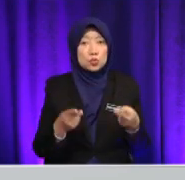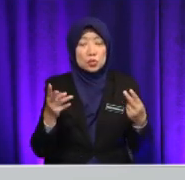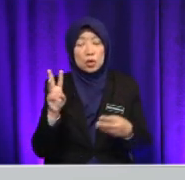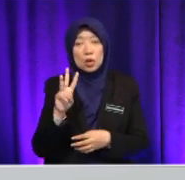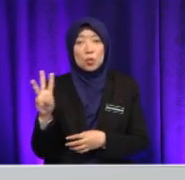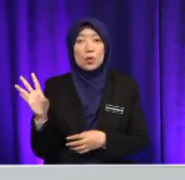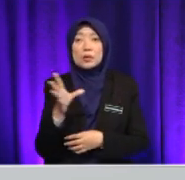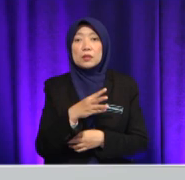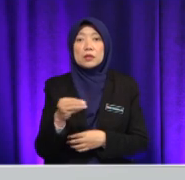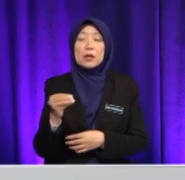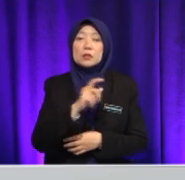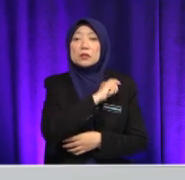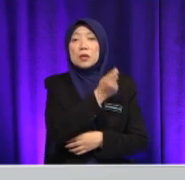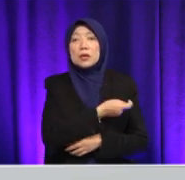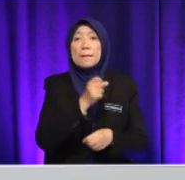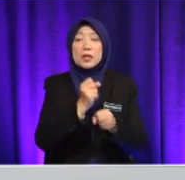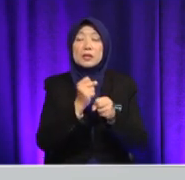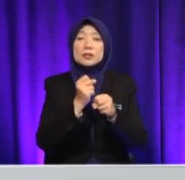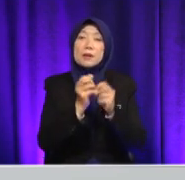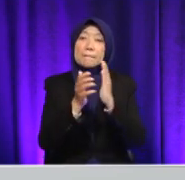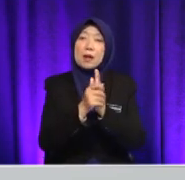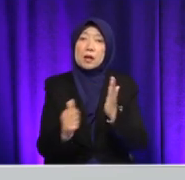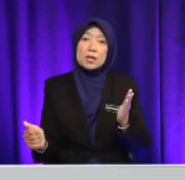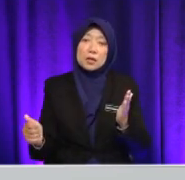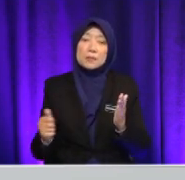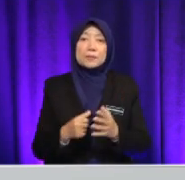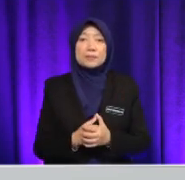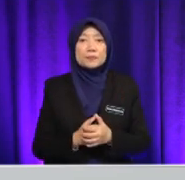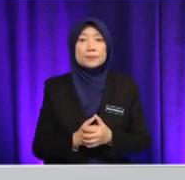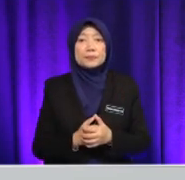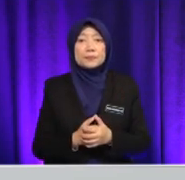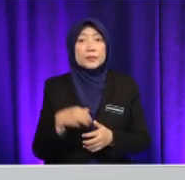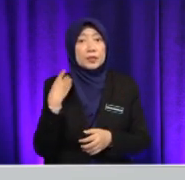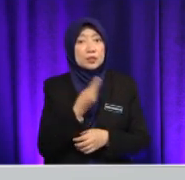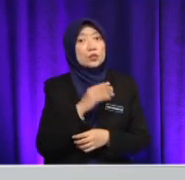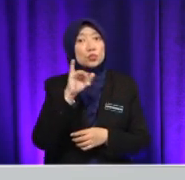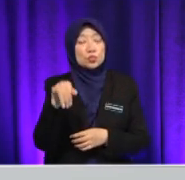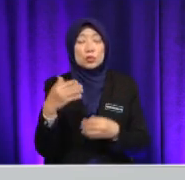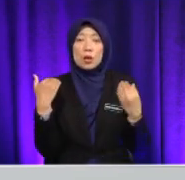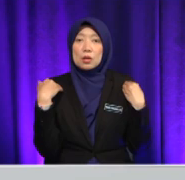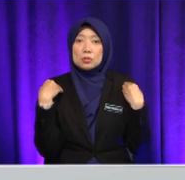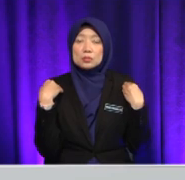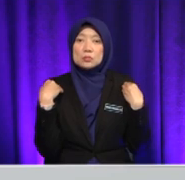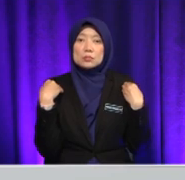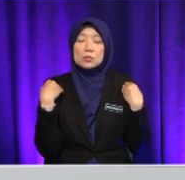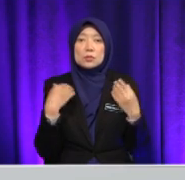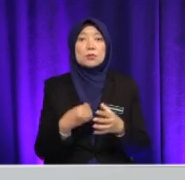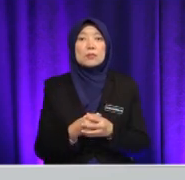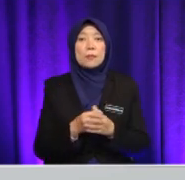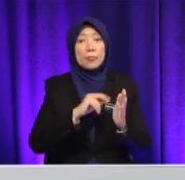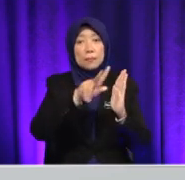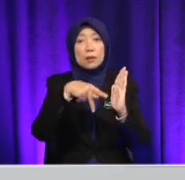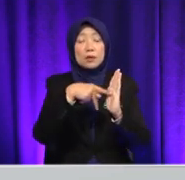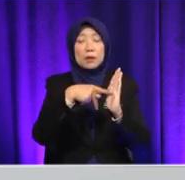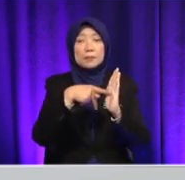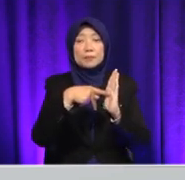menjadi tenaga kerja Mahe Oke kemudian ee kita juga ada planet bila kita